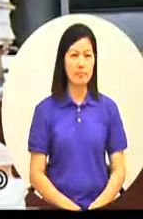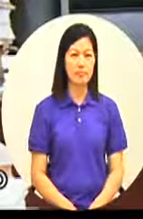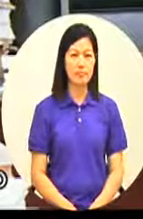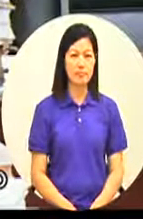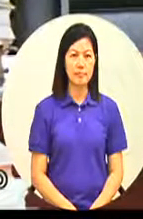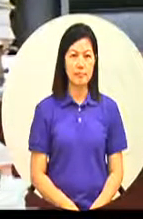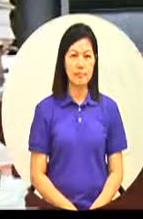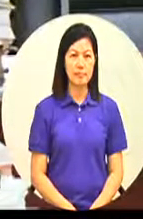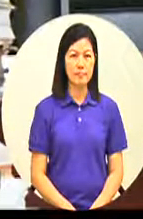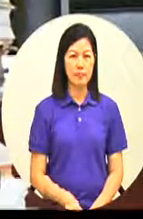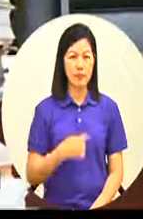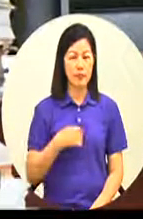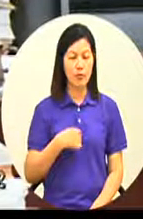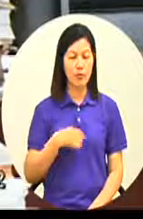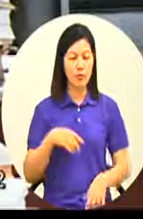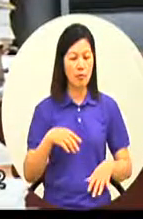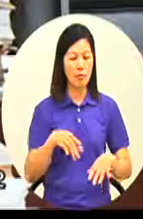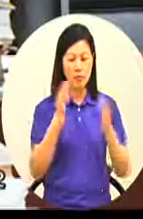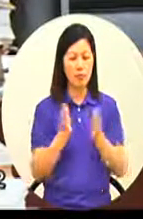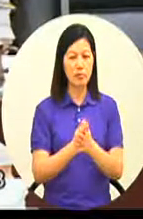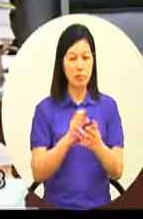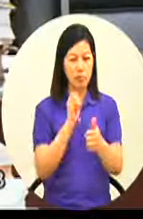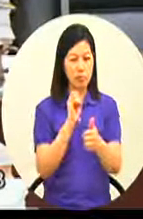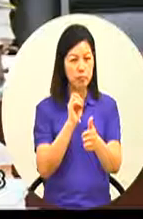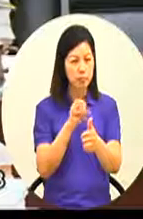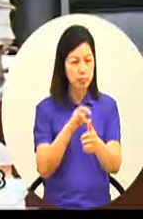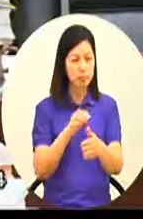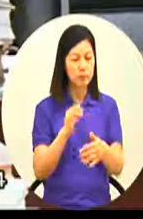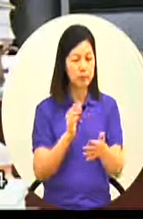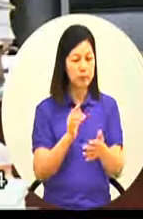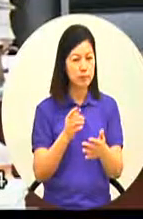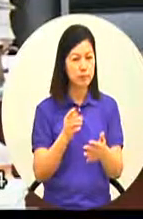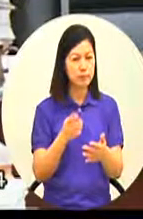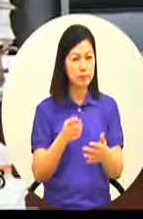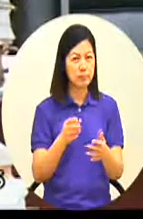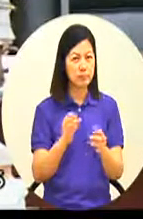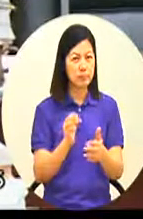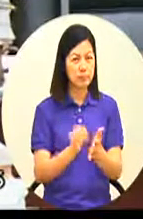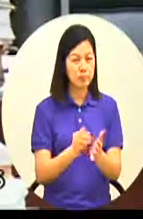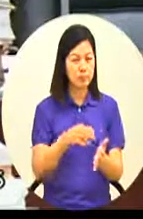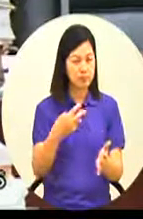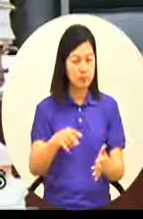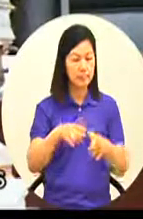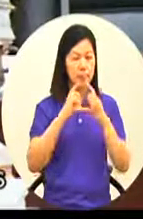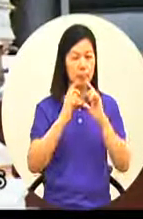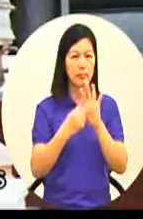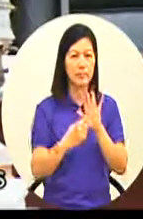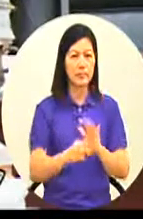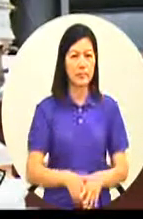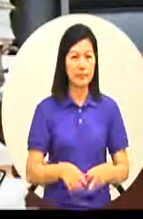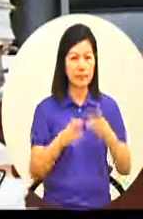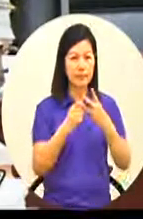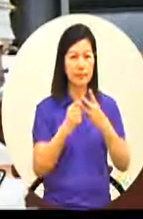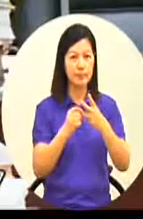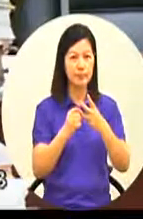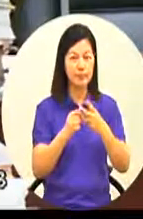还是我讲了，你这该回答不？ 好， 啊无，拍子。第三吼，我跟区长吼，茄定乡